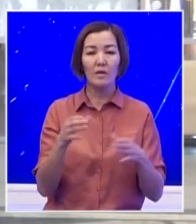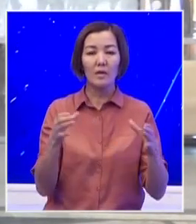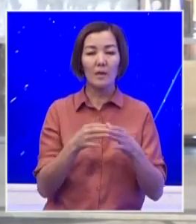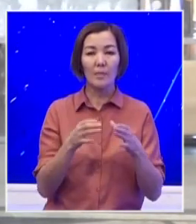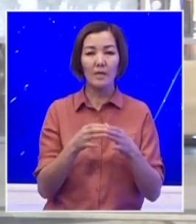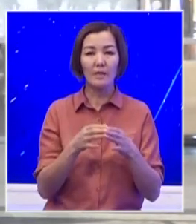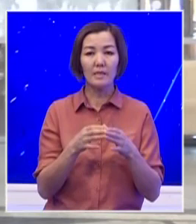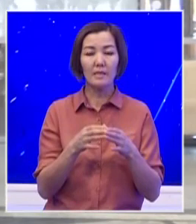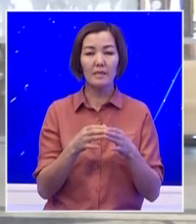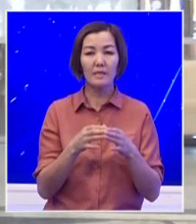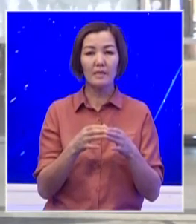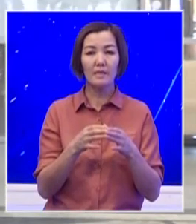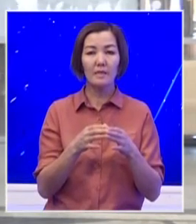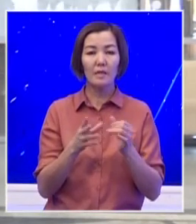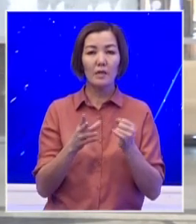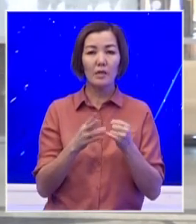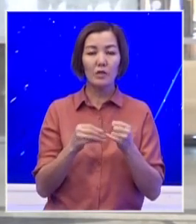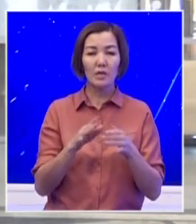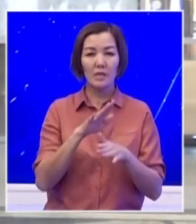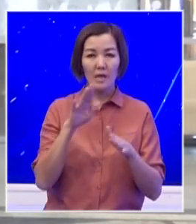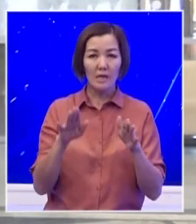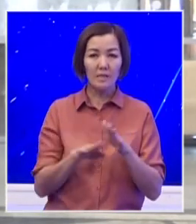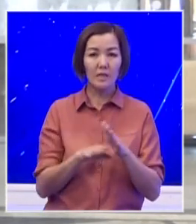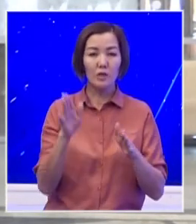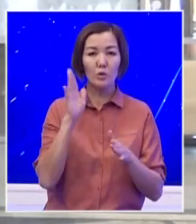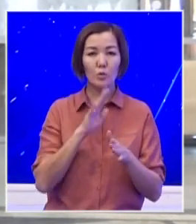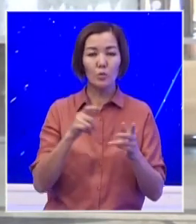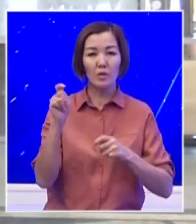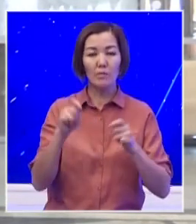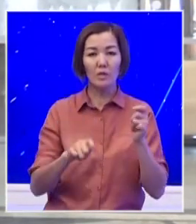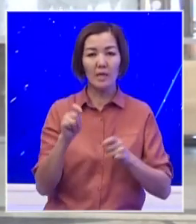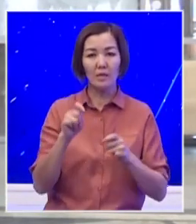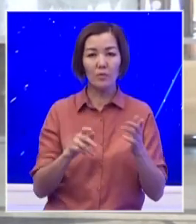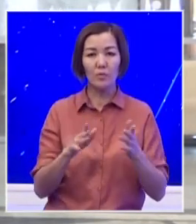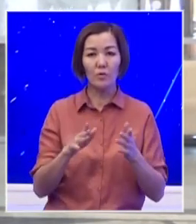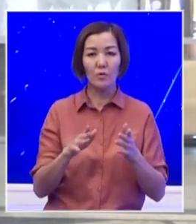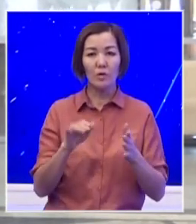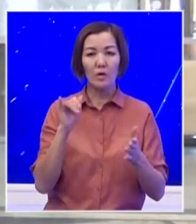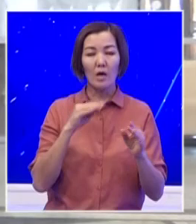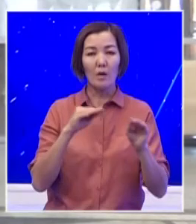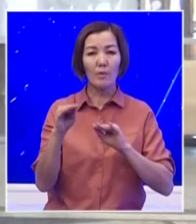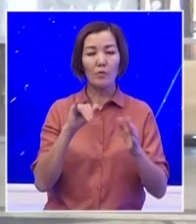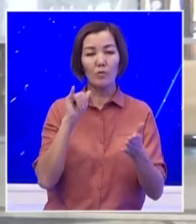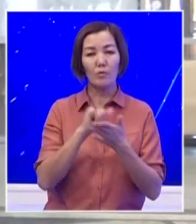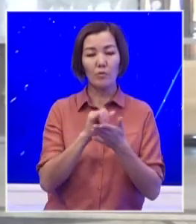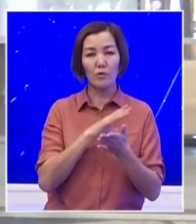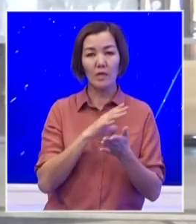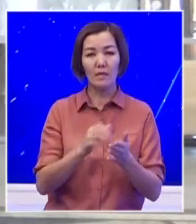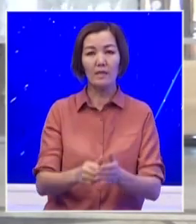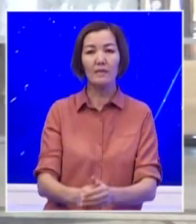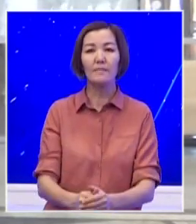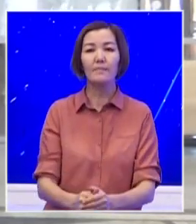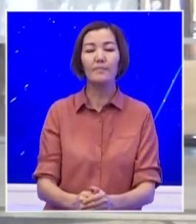компаниясына жер асты су тамшылау құрылғысын орнаттық, капельное орошение подземного